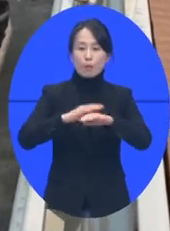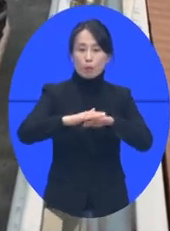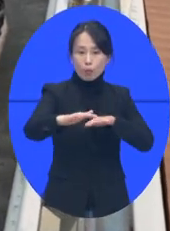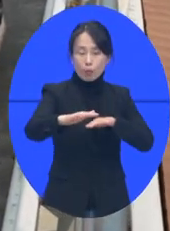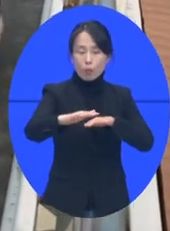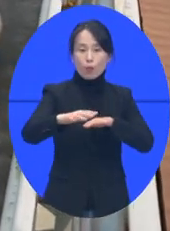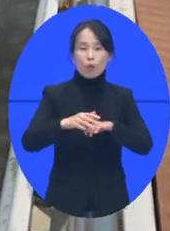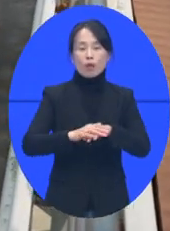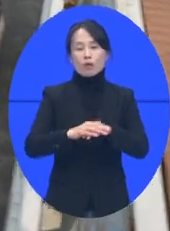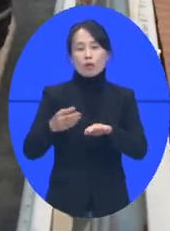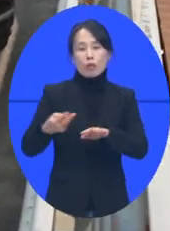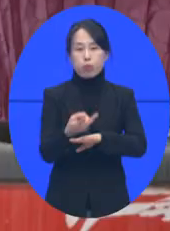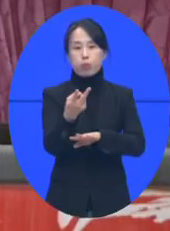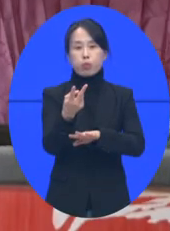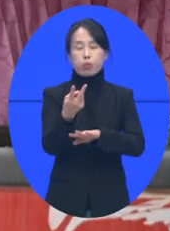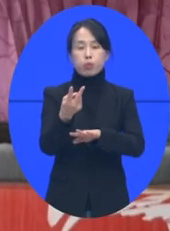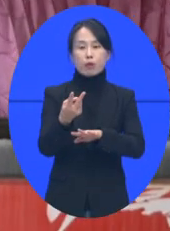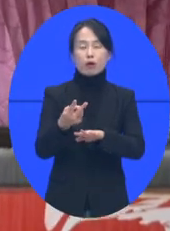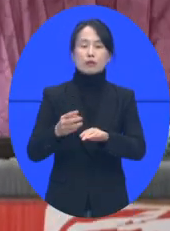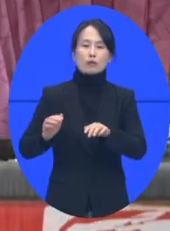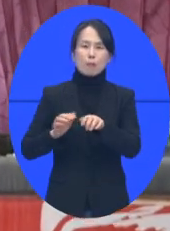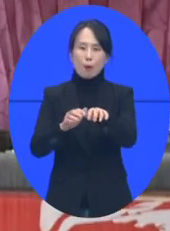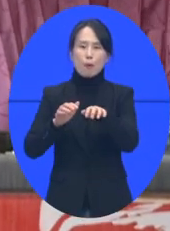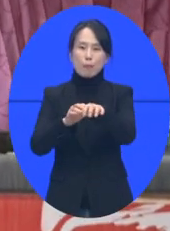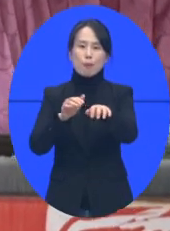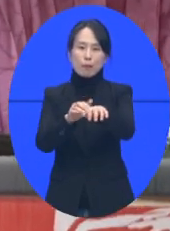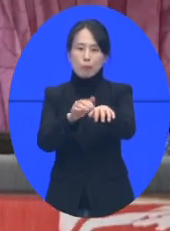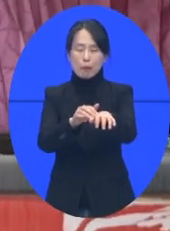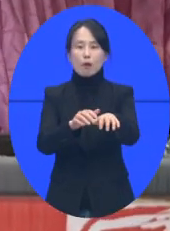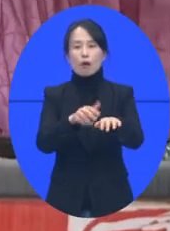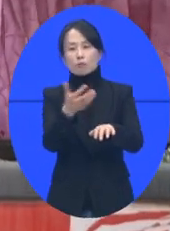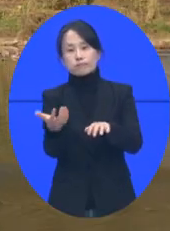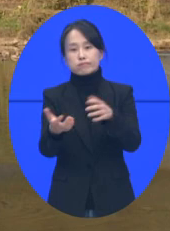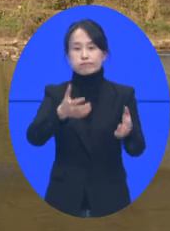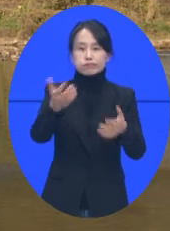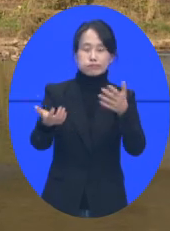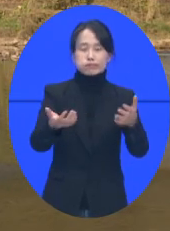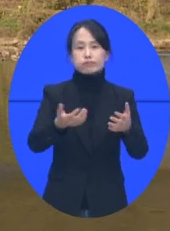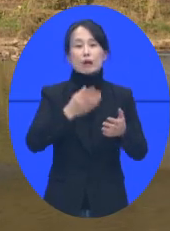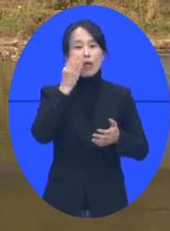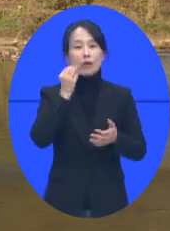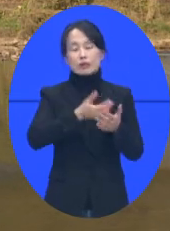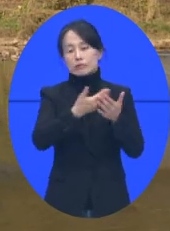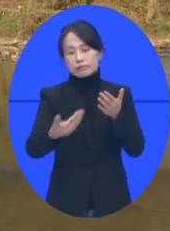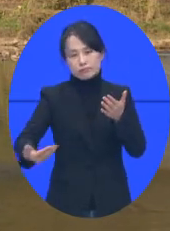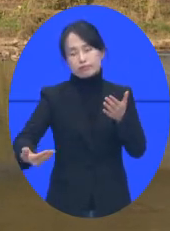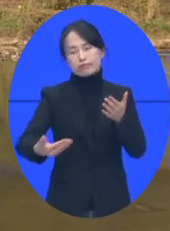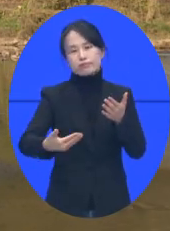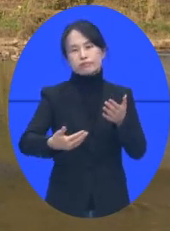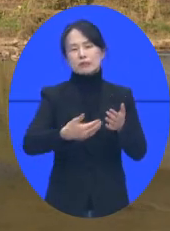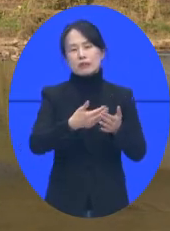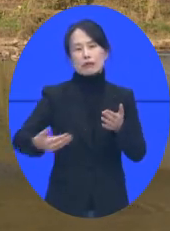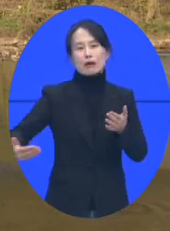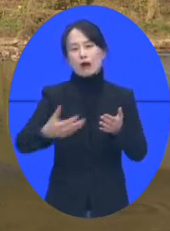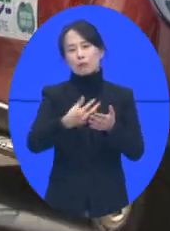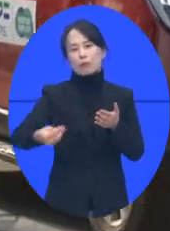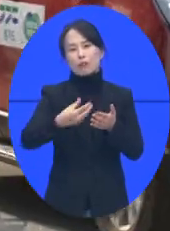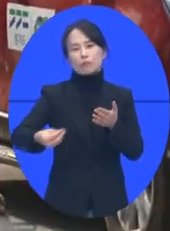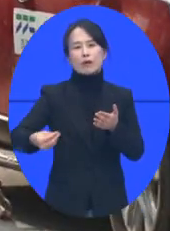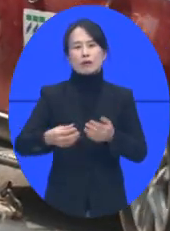블랙 아이스로 미끄러진 차들이 다중추돌 전복으로 이어지고 흘러나온 유류가 인근 강까지 유입됩니다